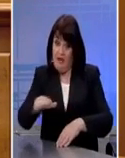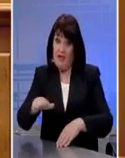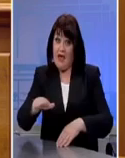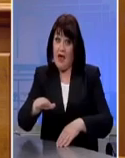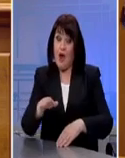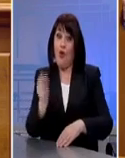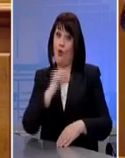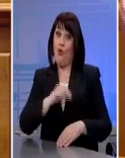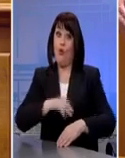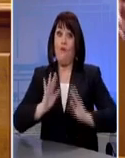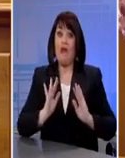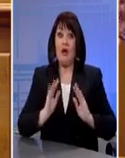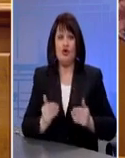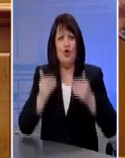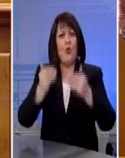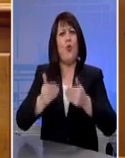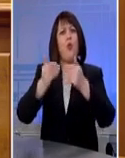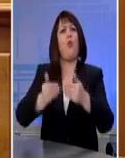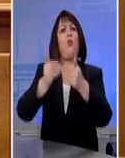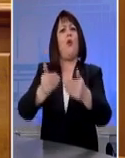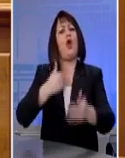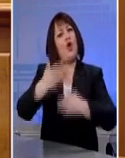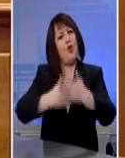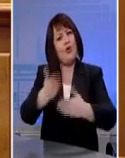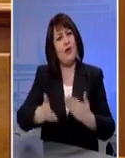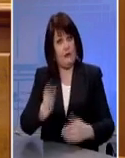να μετακινείται πιο πέρα η χρέωση της χώρας?